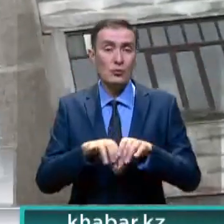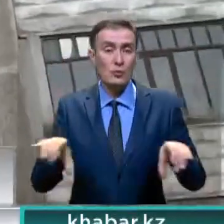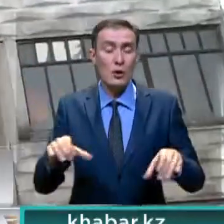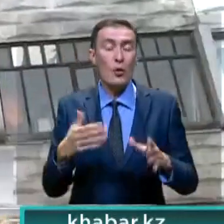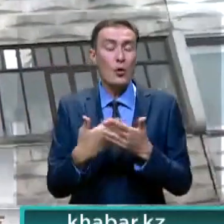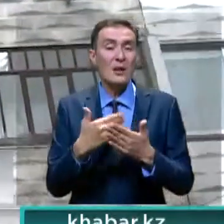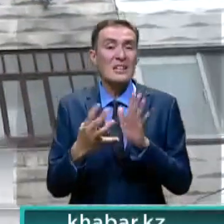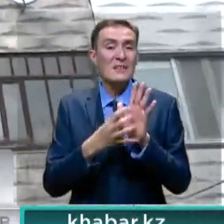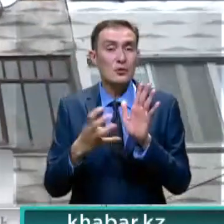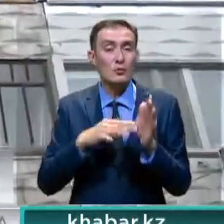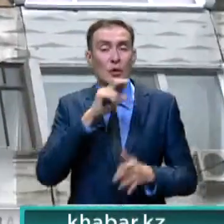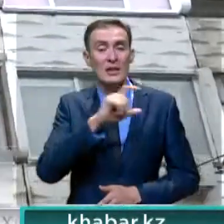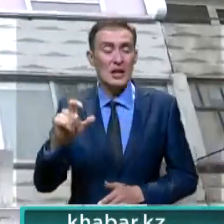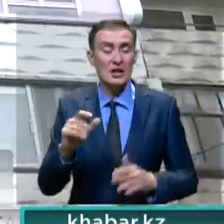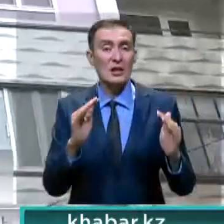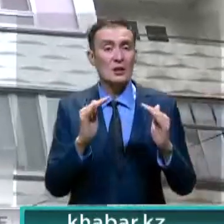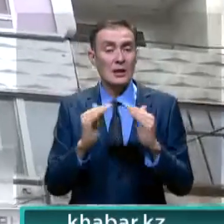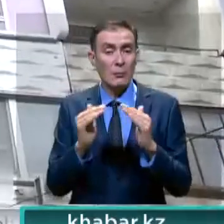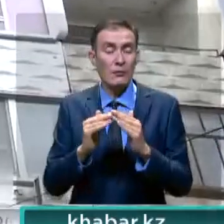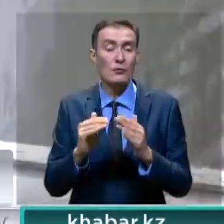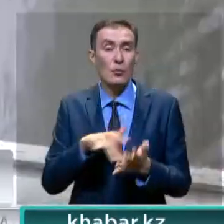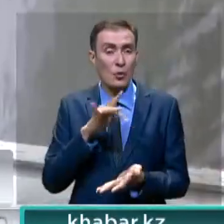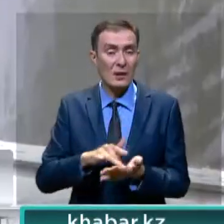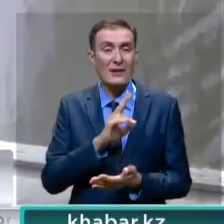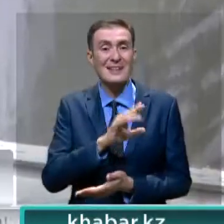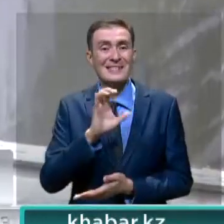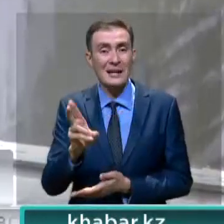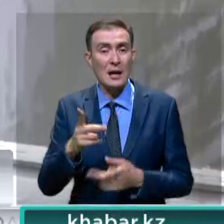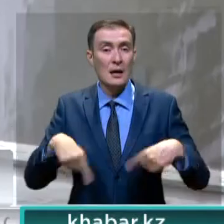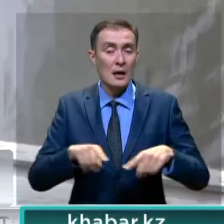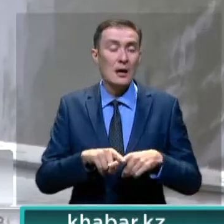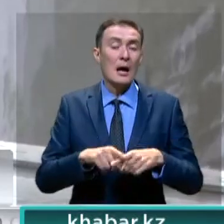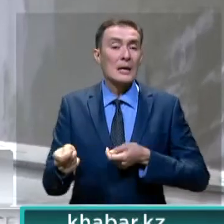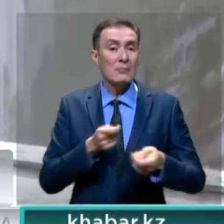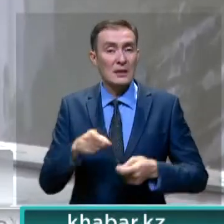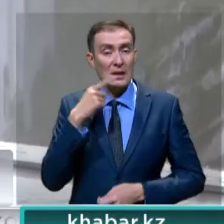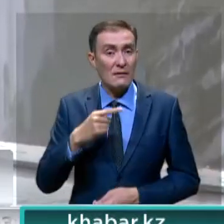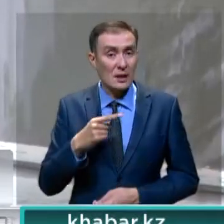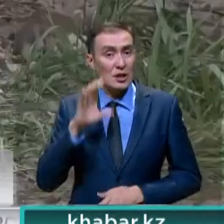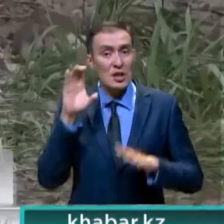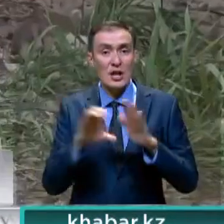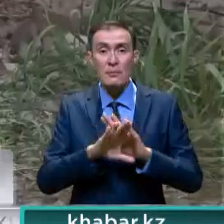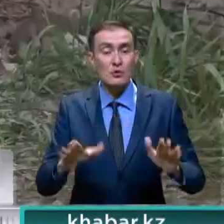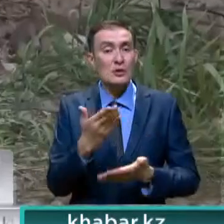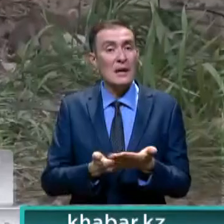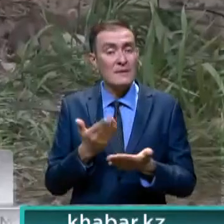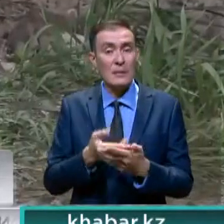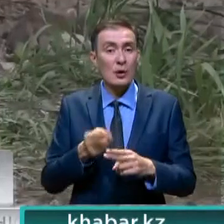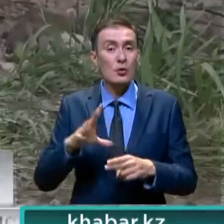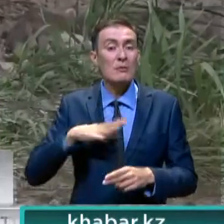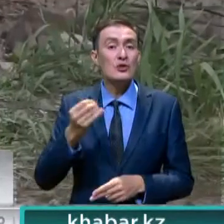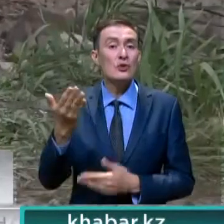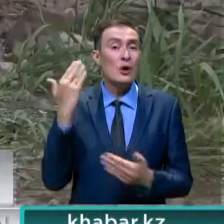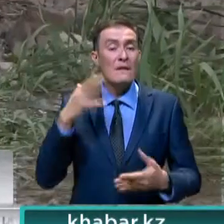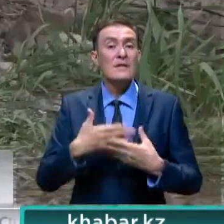около 900 многоэтажек областного центра. КСК остальных, по словам сотрудников акимата, не прислушались к советам, которые им